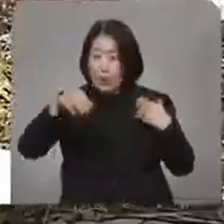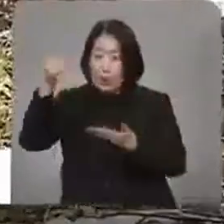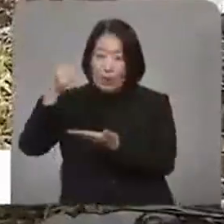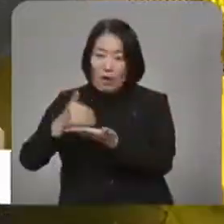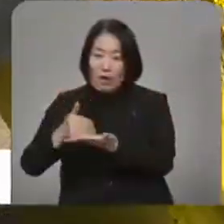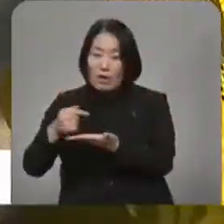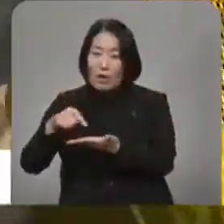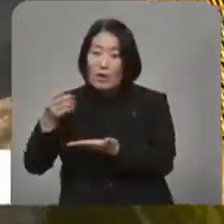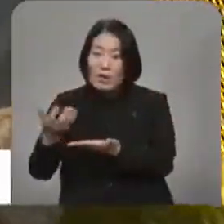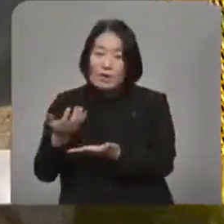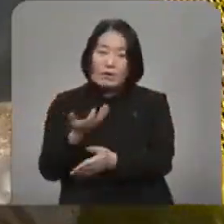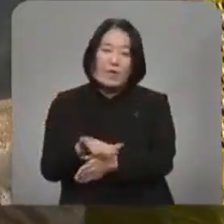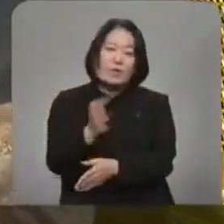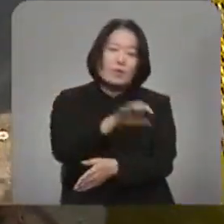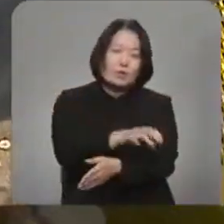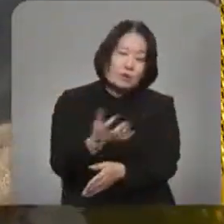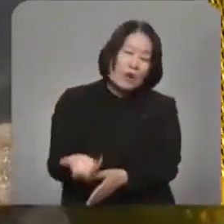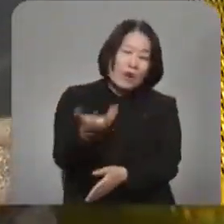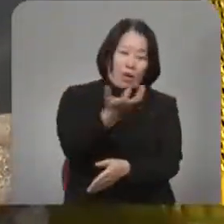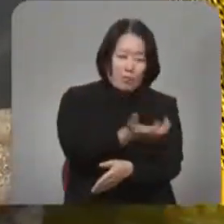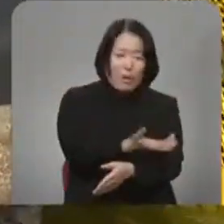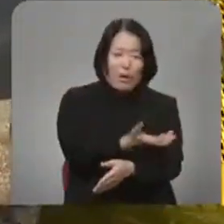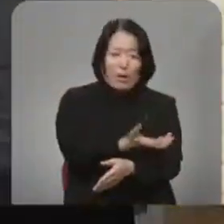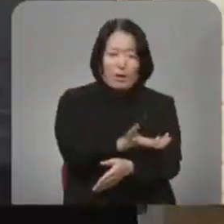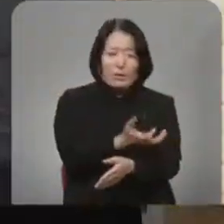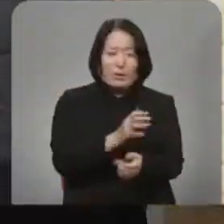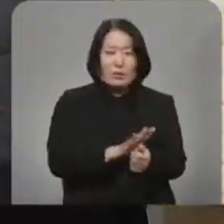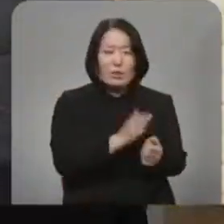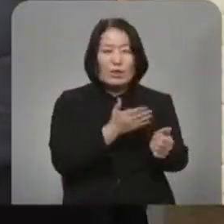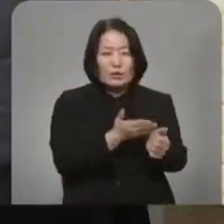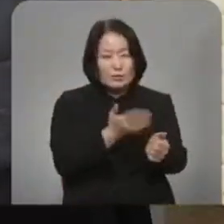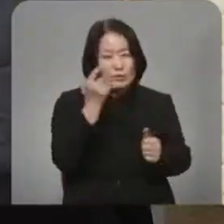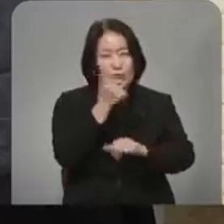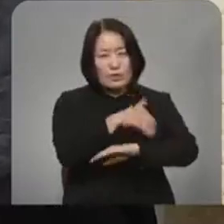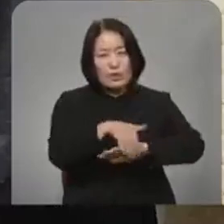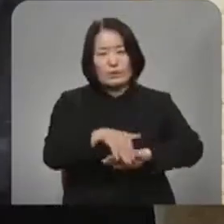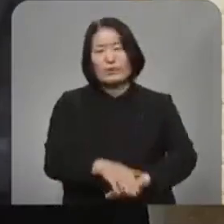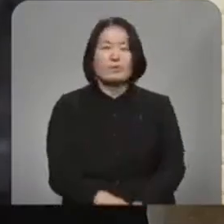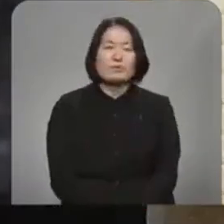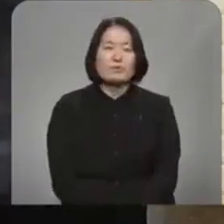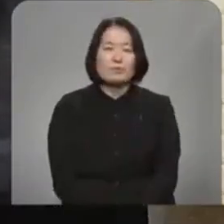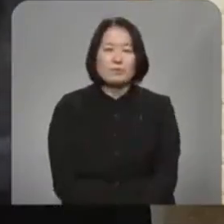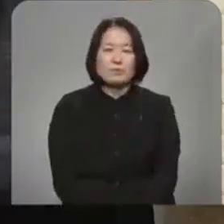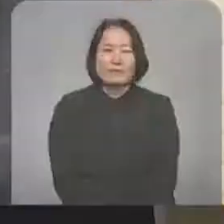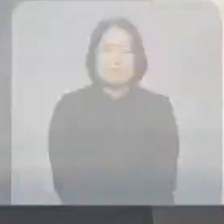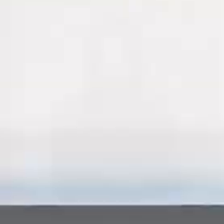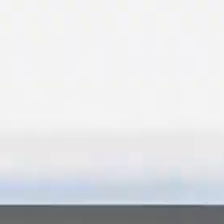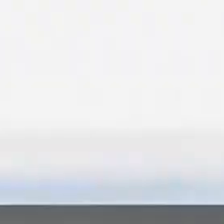복지센터로 이관해 복지 공백이 없도록 하겠다고 밝혔습니다. KBS 뉴스 임서영입니다.